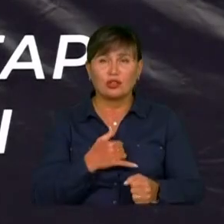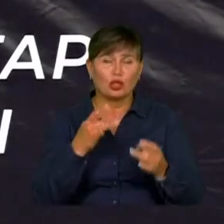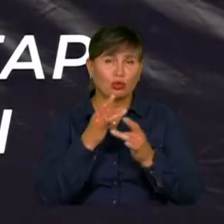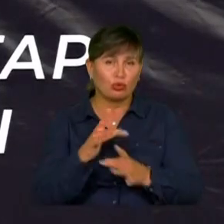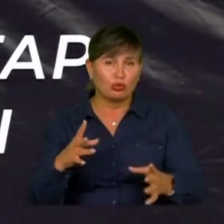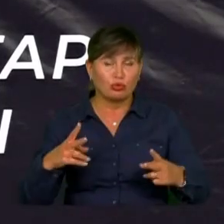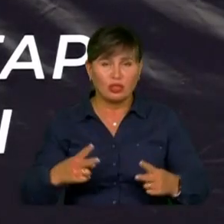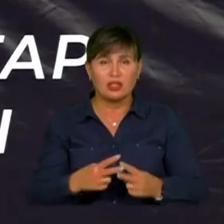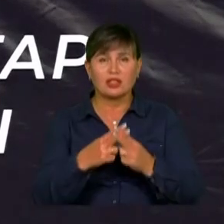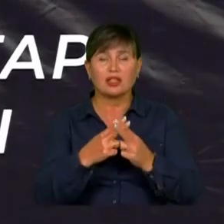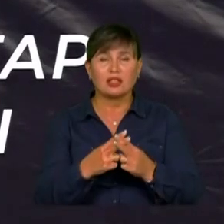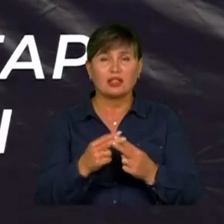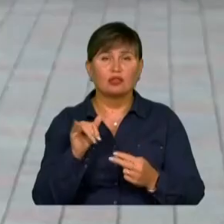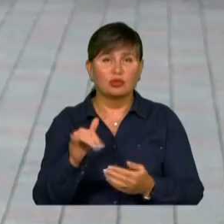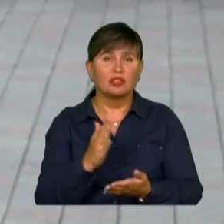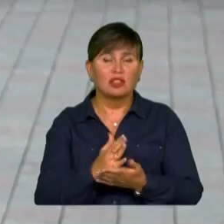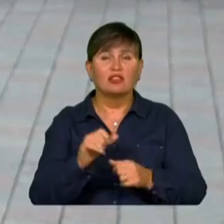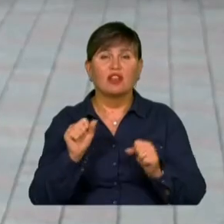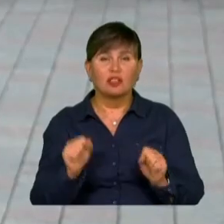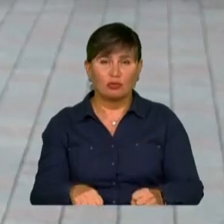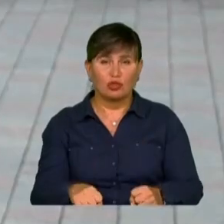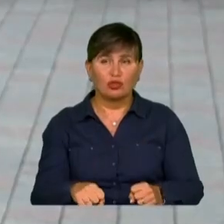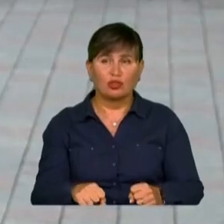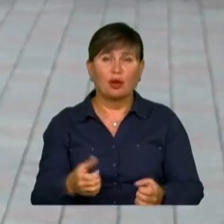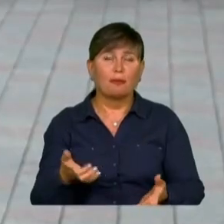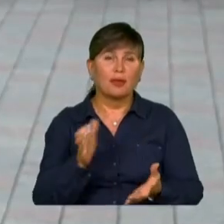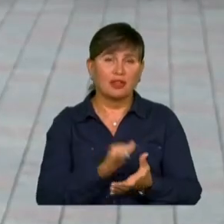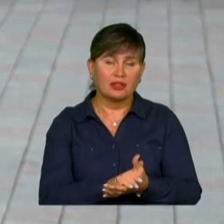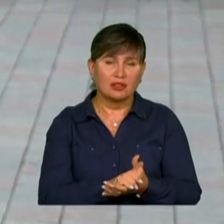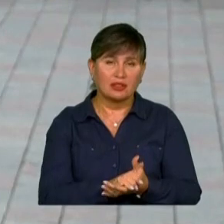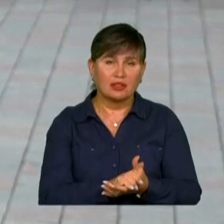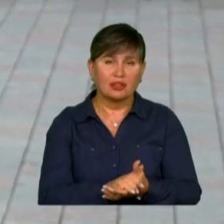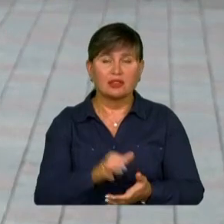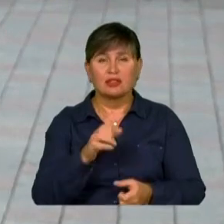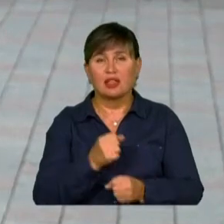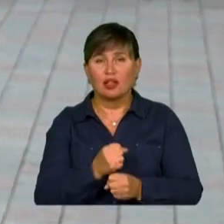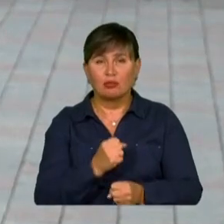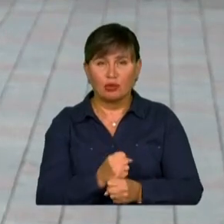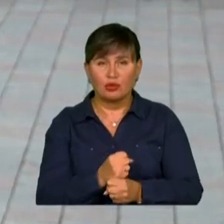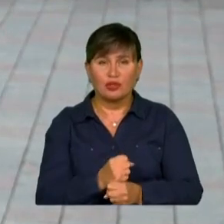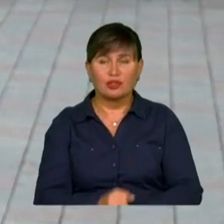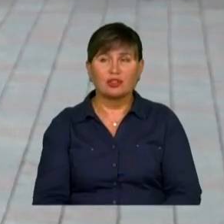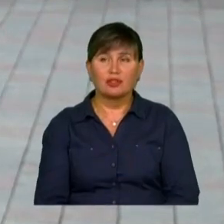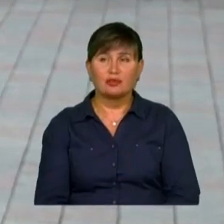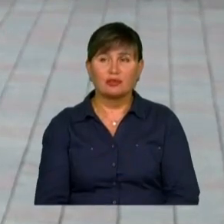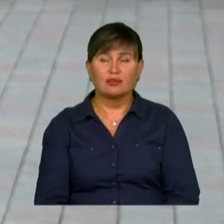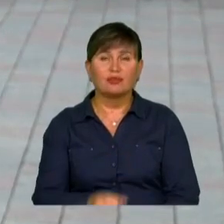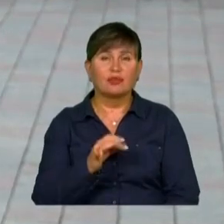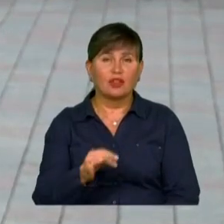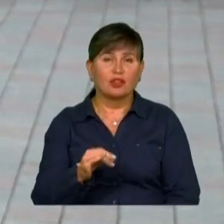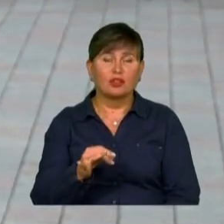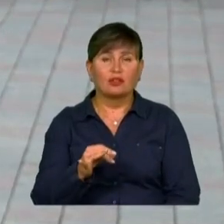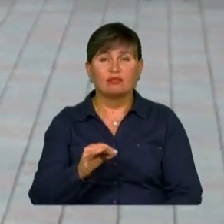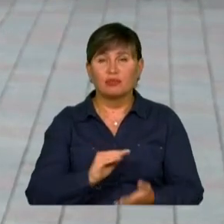культурная столица, им есть возможность познакомиться именно с работами и